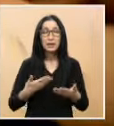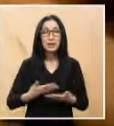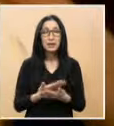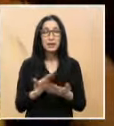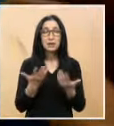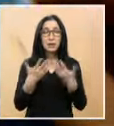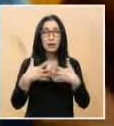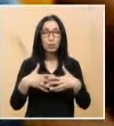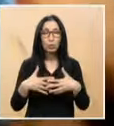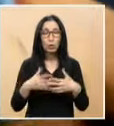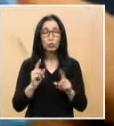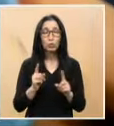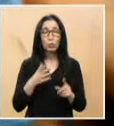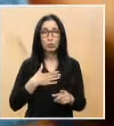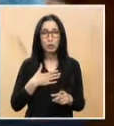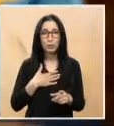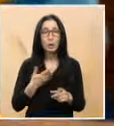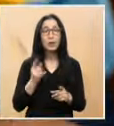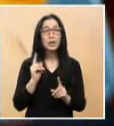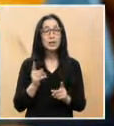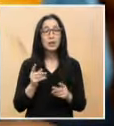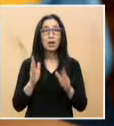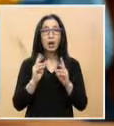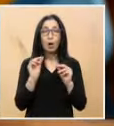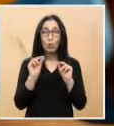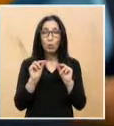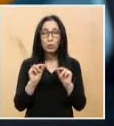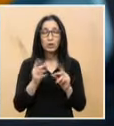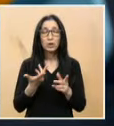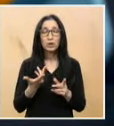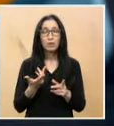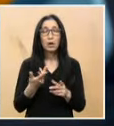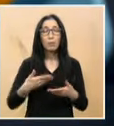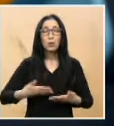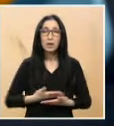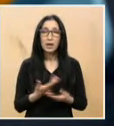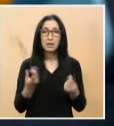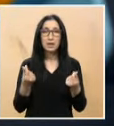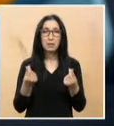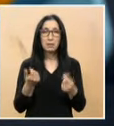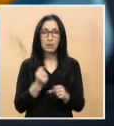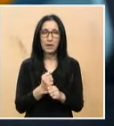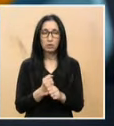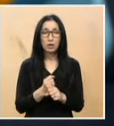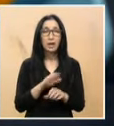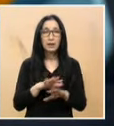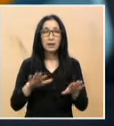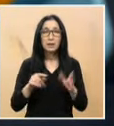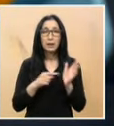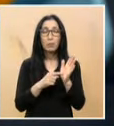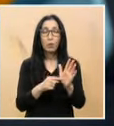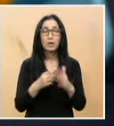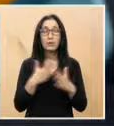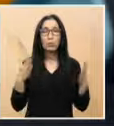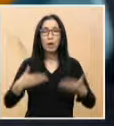интересните интерактивни технологии, които имаме, за да учат и да се запознават с новите неща по интересен начин.